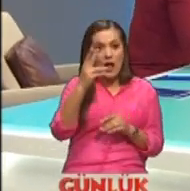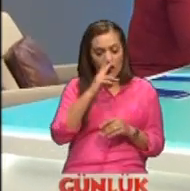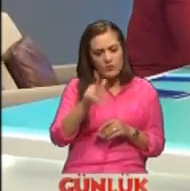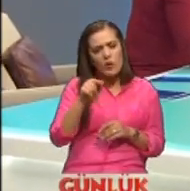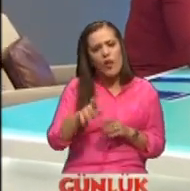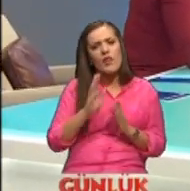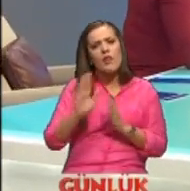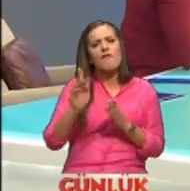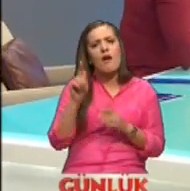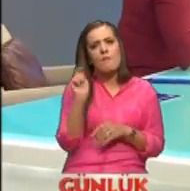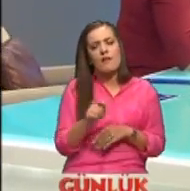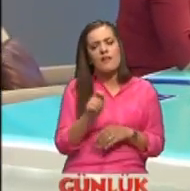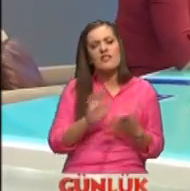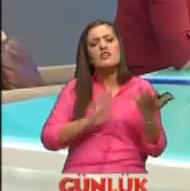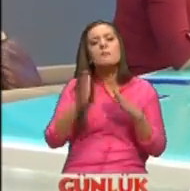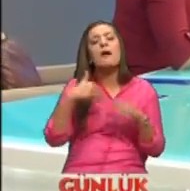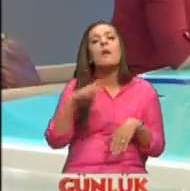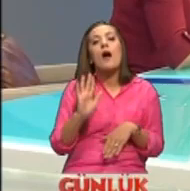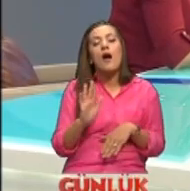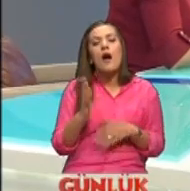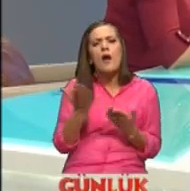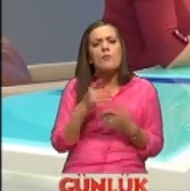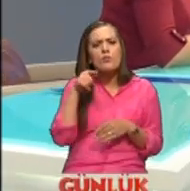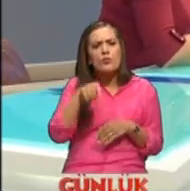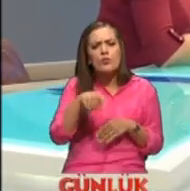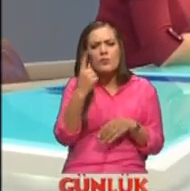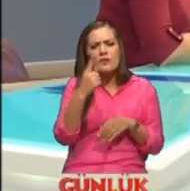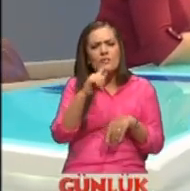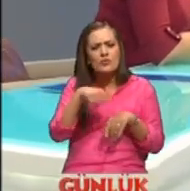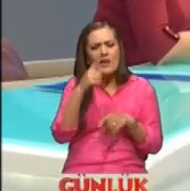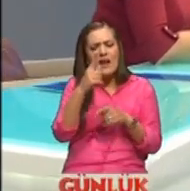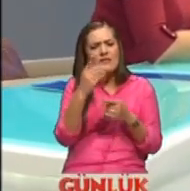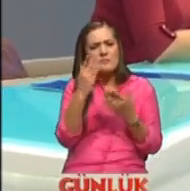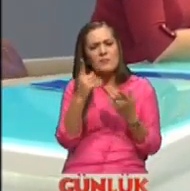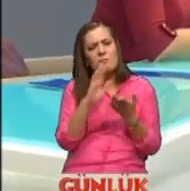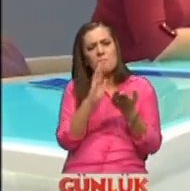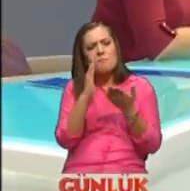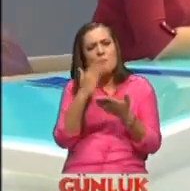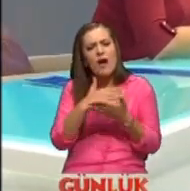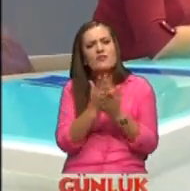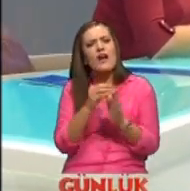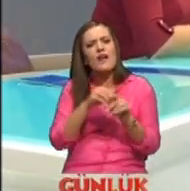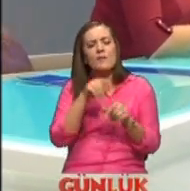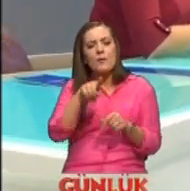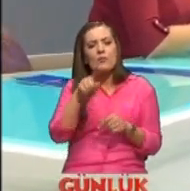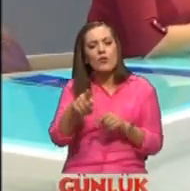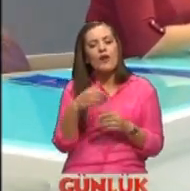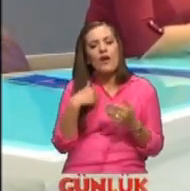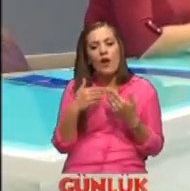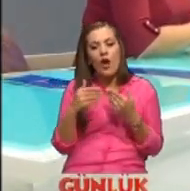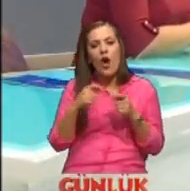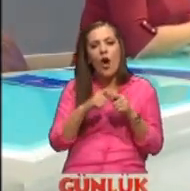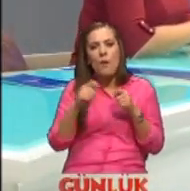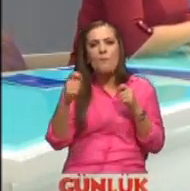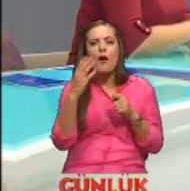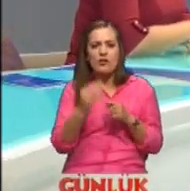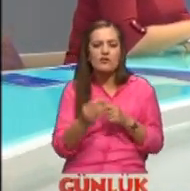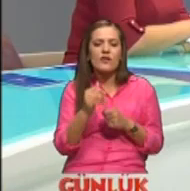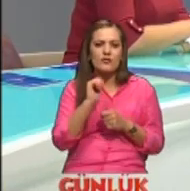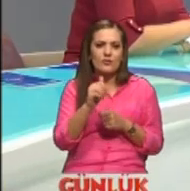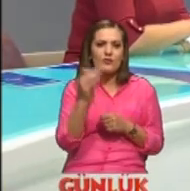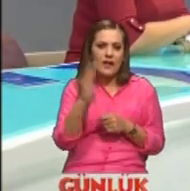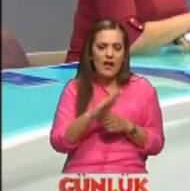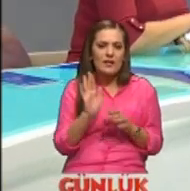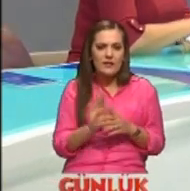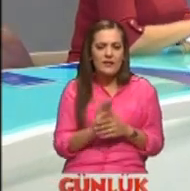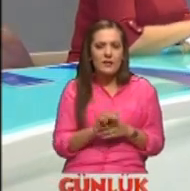alıştırırsan öyle gider şımartma. Hı-hı. Halbuki bu bir sürecin bir tabii parçası ki, öyle değil mi? Yani zaten o ayrışma ve kopma olacak gün geldiğinde.